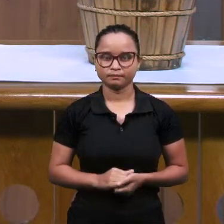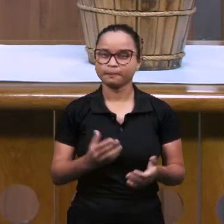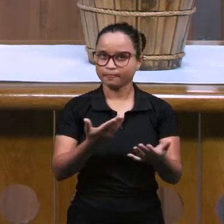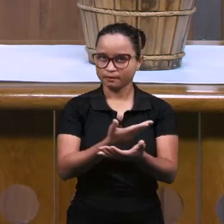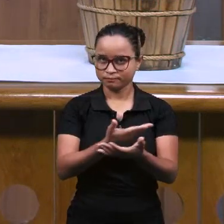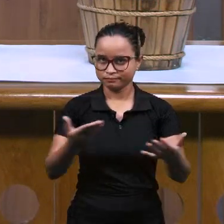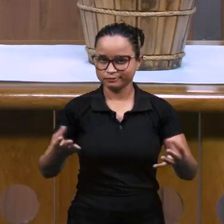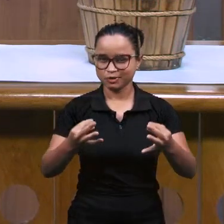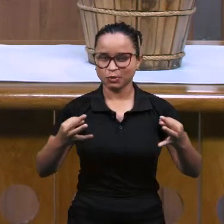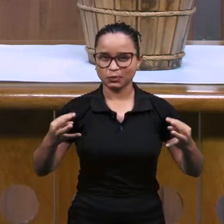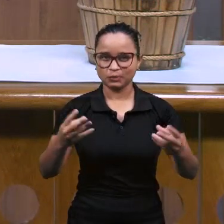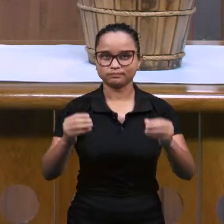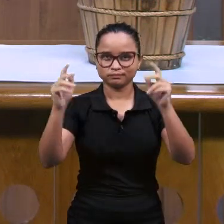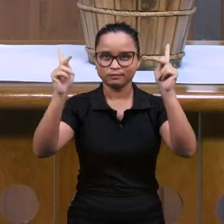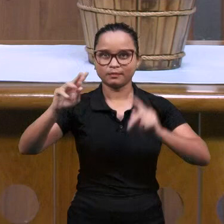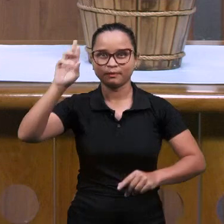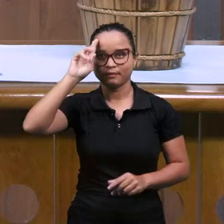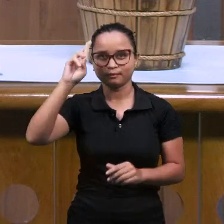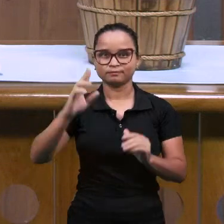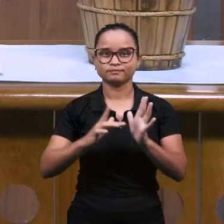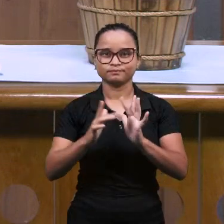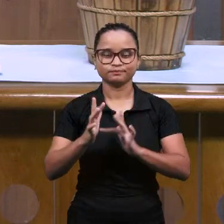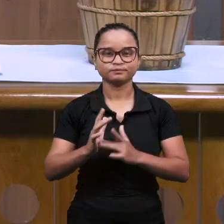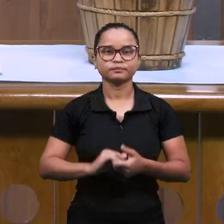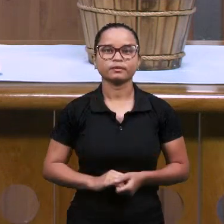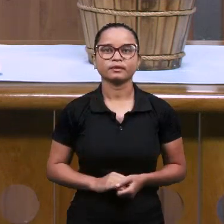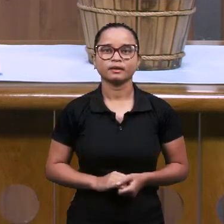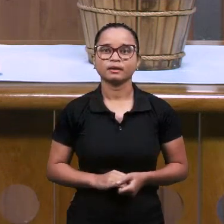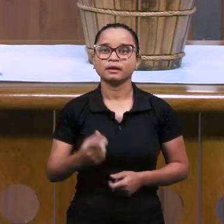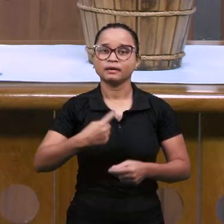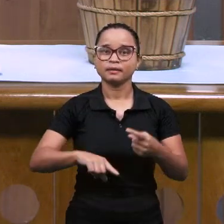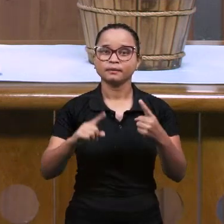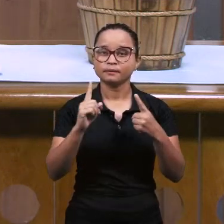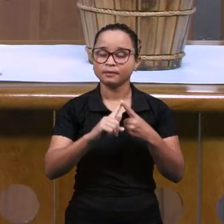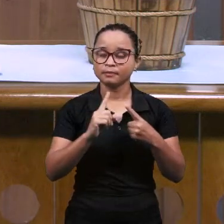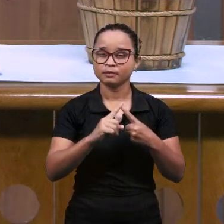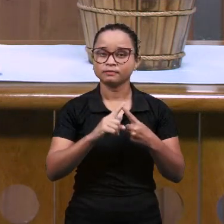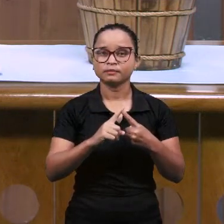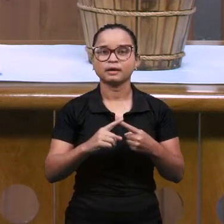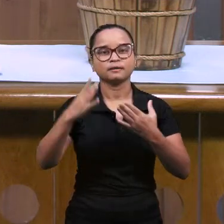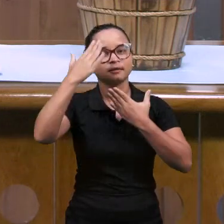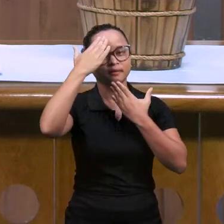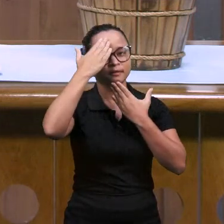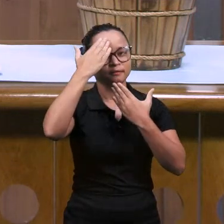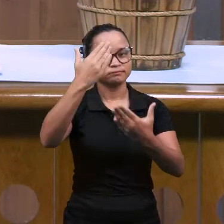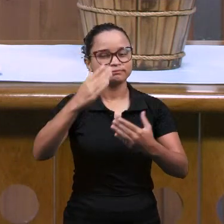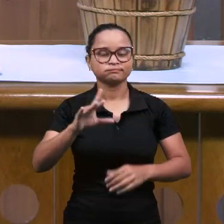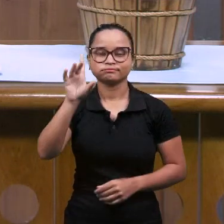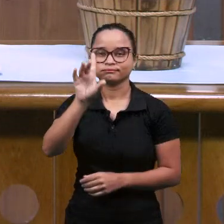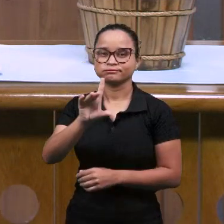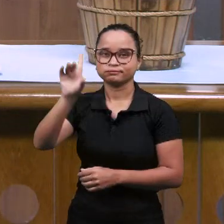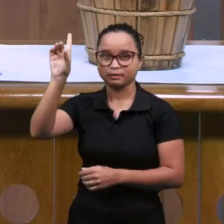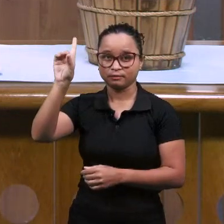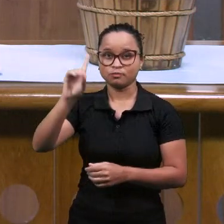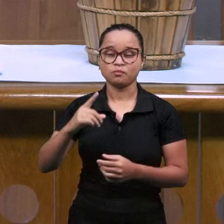Je veux saluer les frères et sœurs dans la paix du Seigneur. Mes frères, d'abord, remercier à Dieu